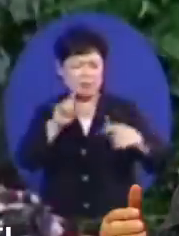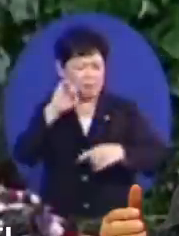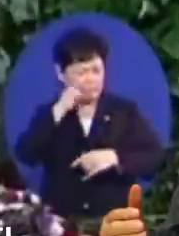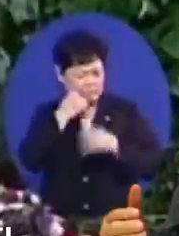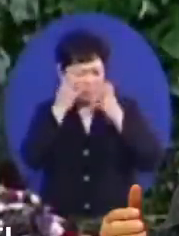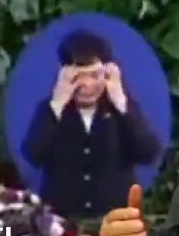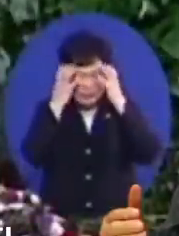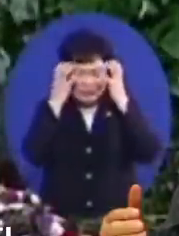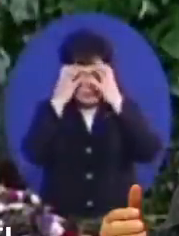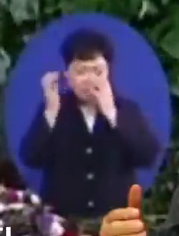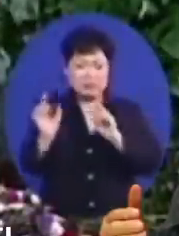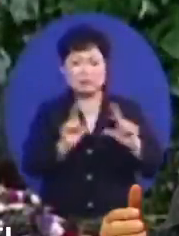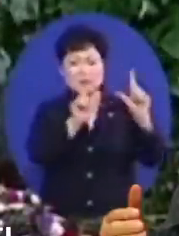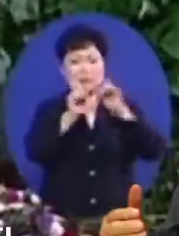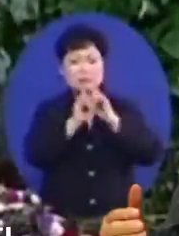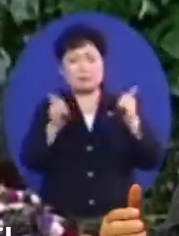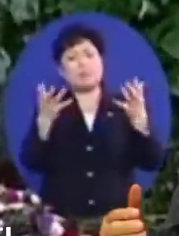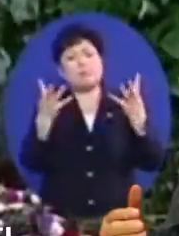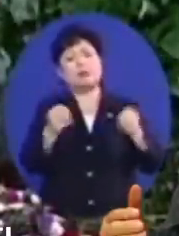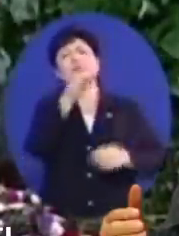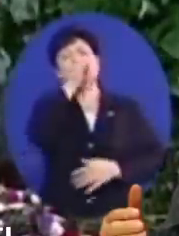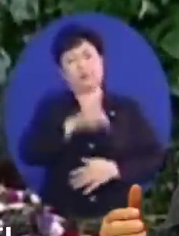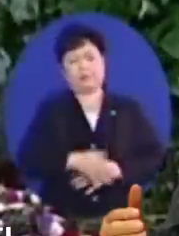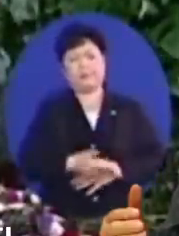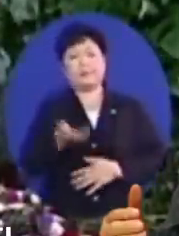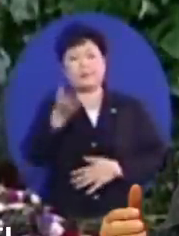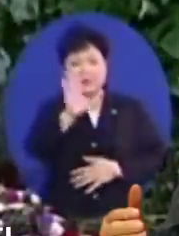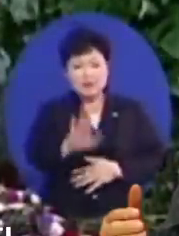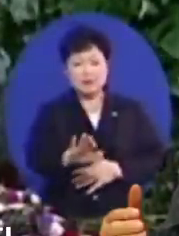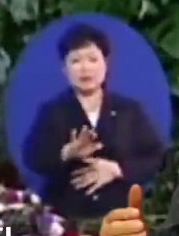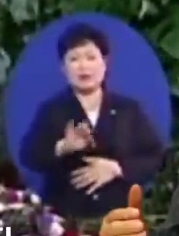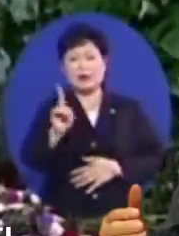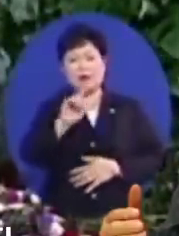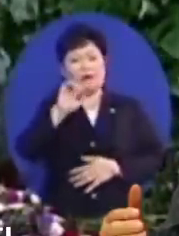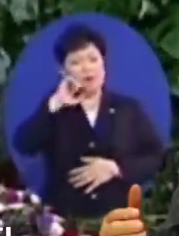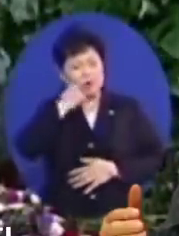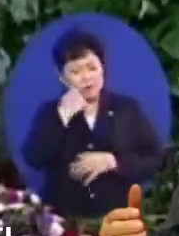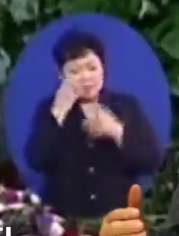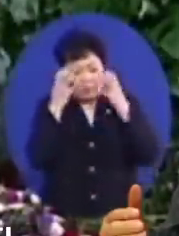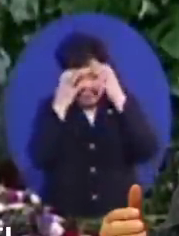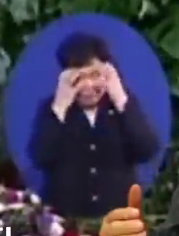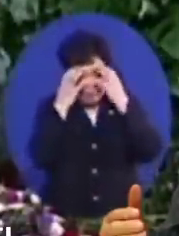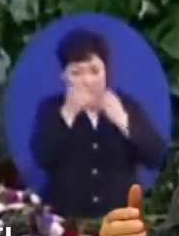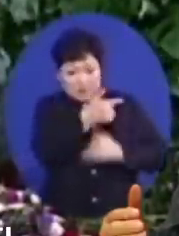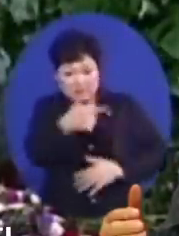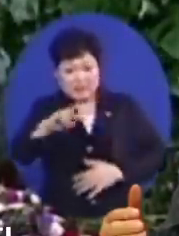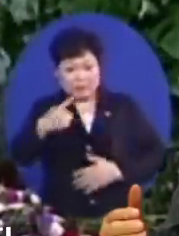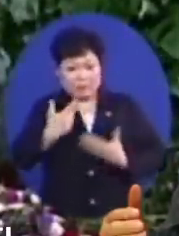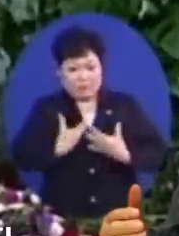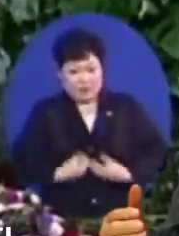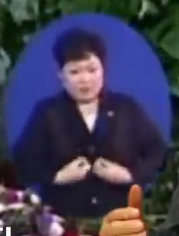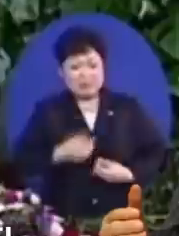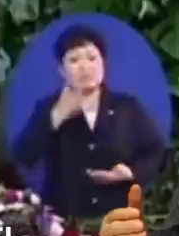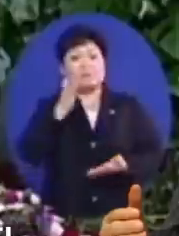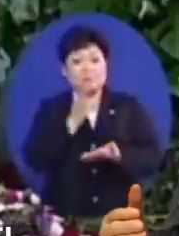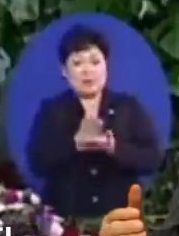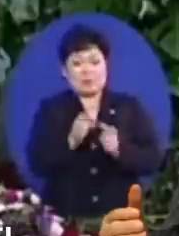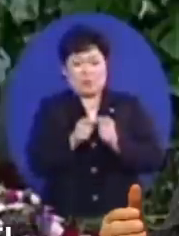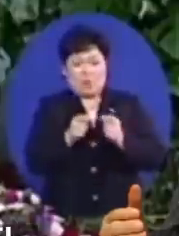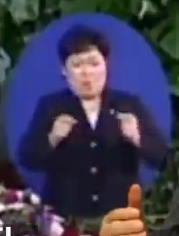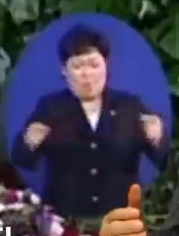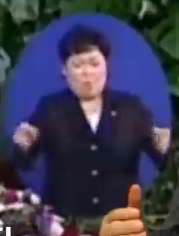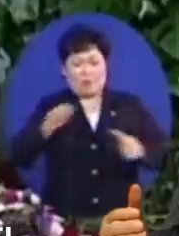겪으며 살고 있는 사람이 많습니다. 그러나 아무런 시련과 고통이 크다 해도 낙심치 말고 오래